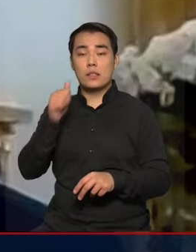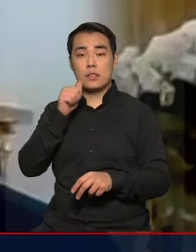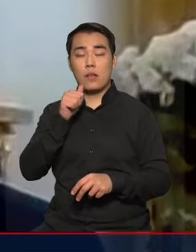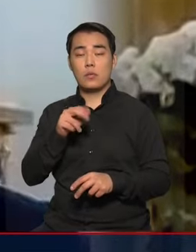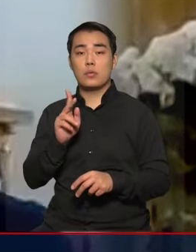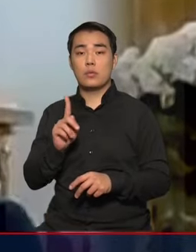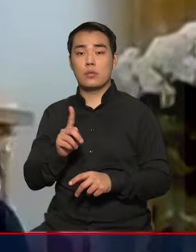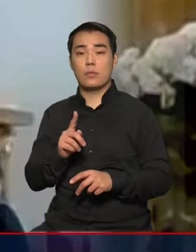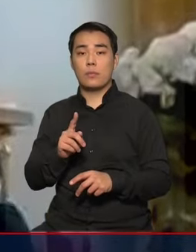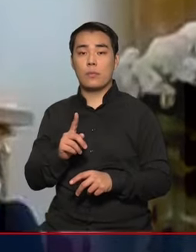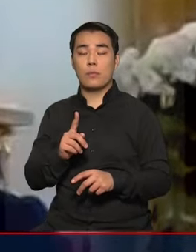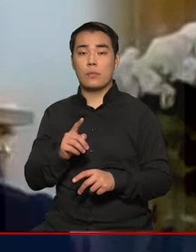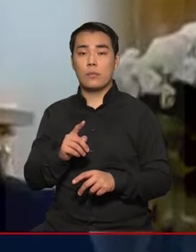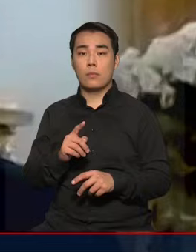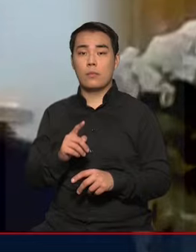ертең